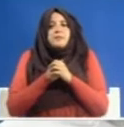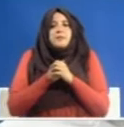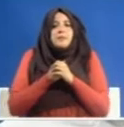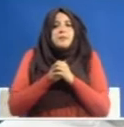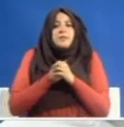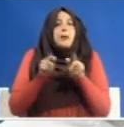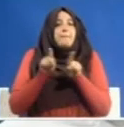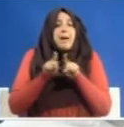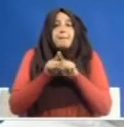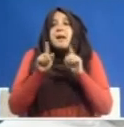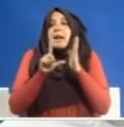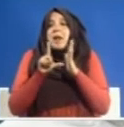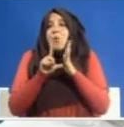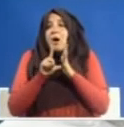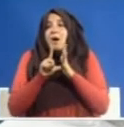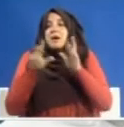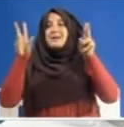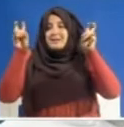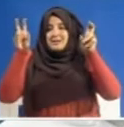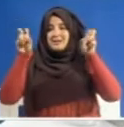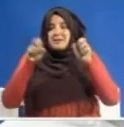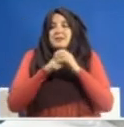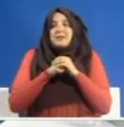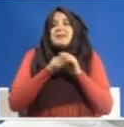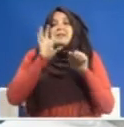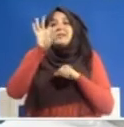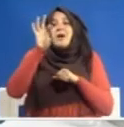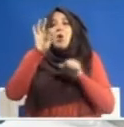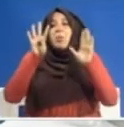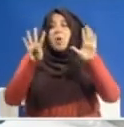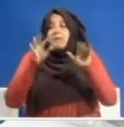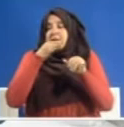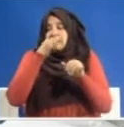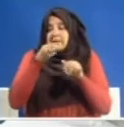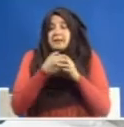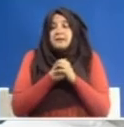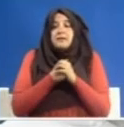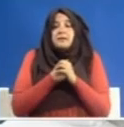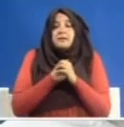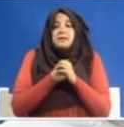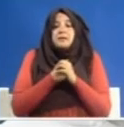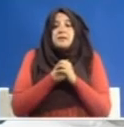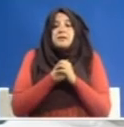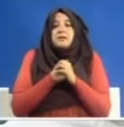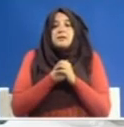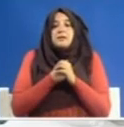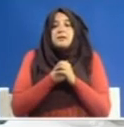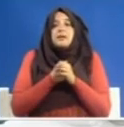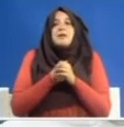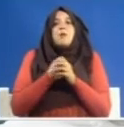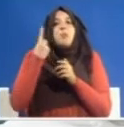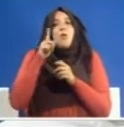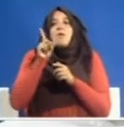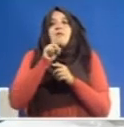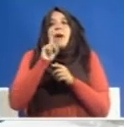المادة 59 من القانون المذكور. المادة 59 تنص على عدة المتوفى عنها زوجها